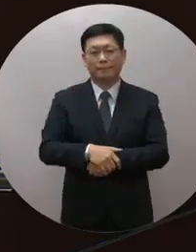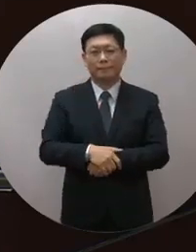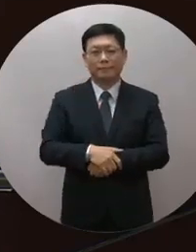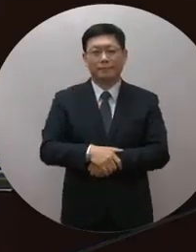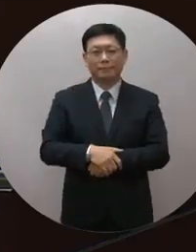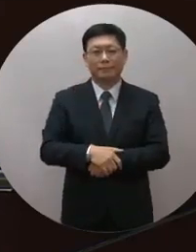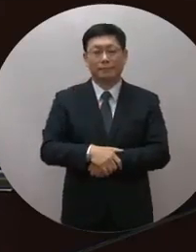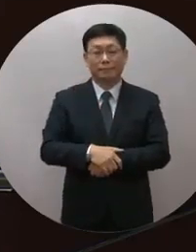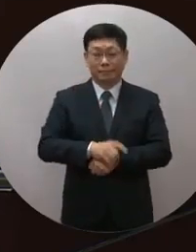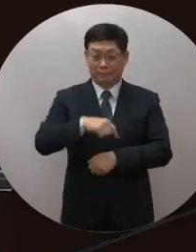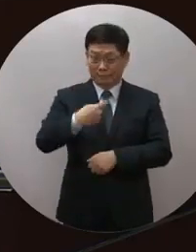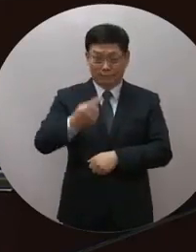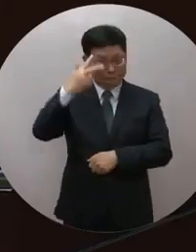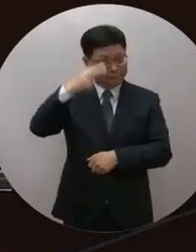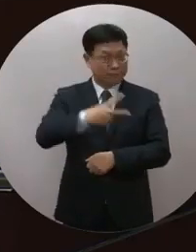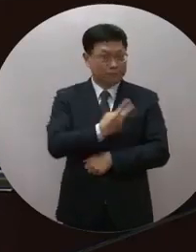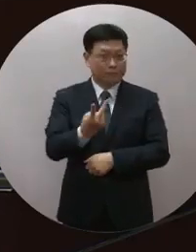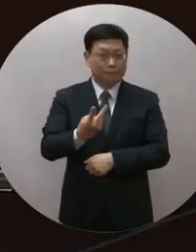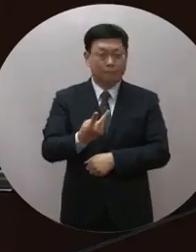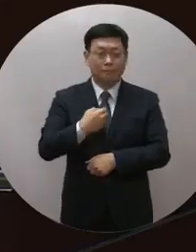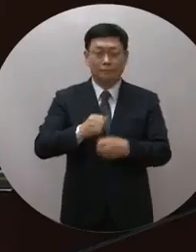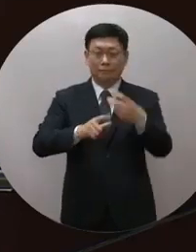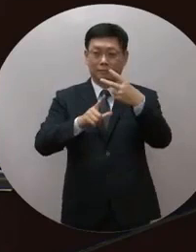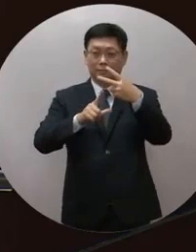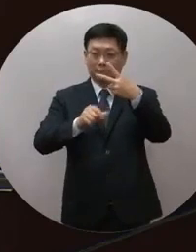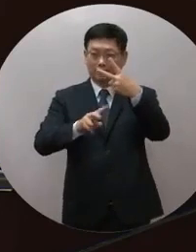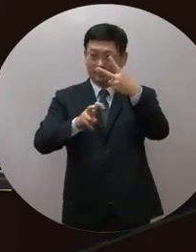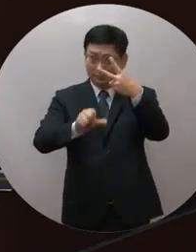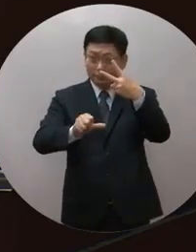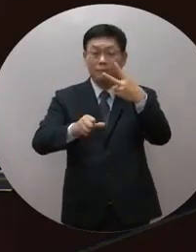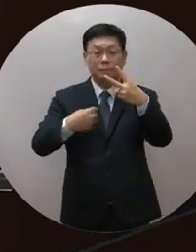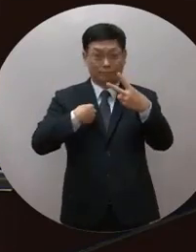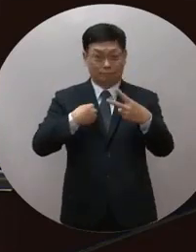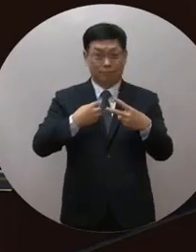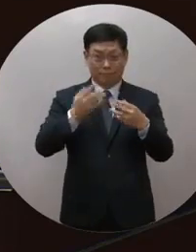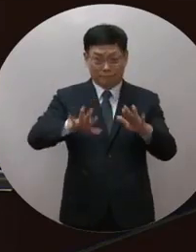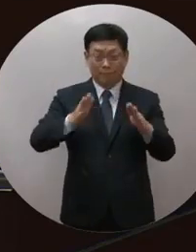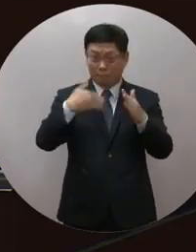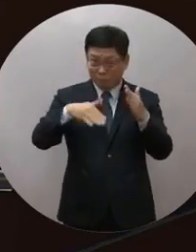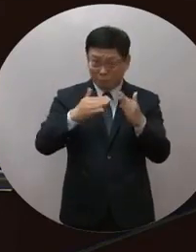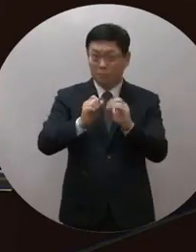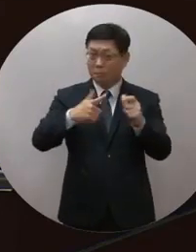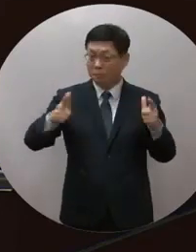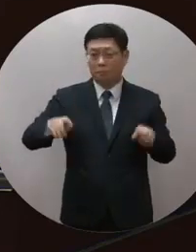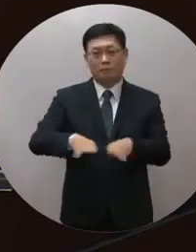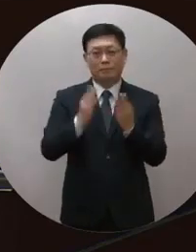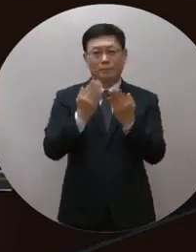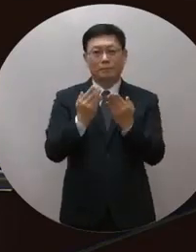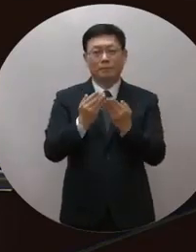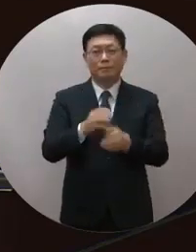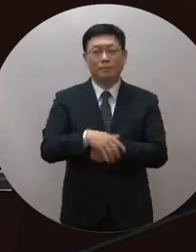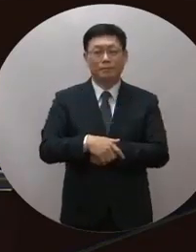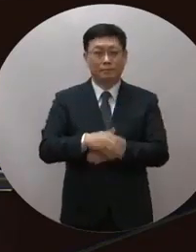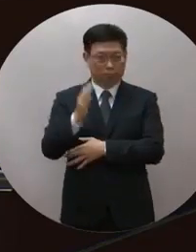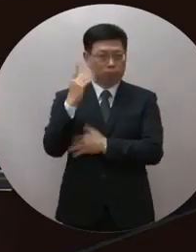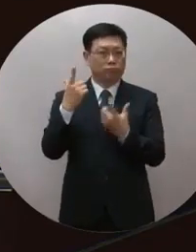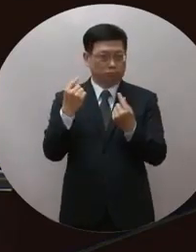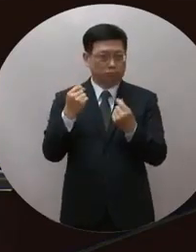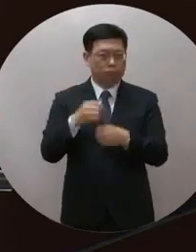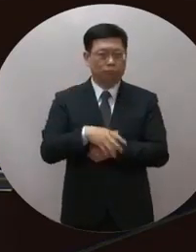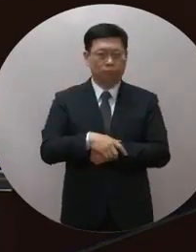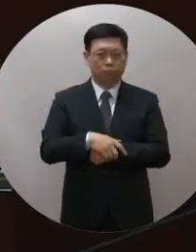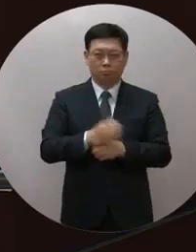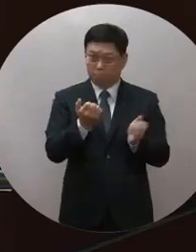在下个礼拜二25号，我们各校及学校就要开学，政府也提